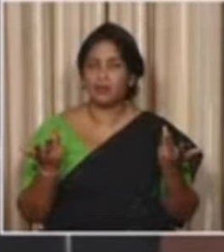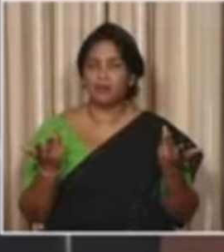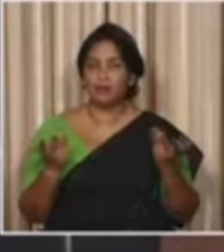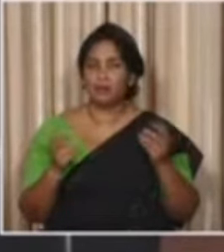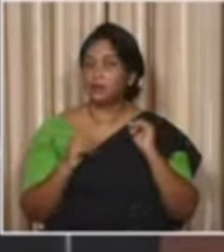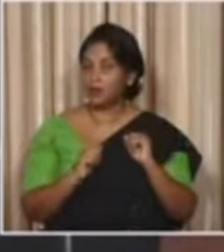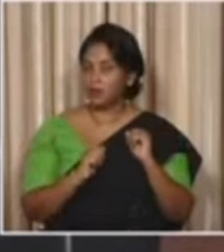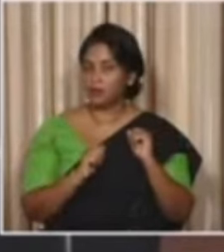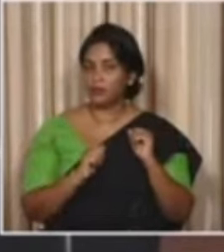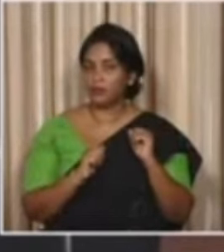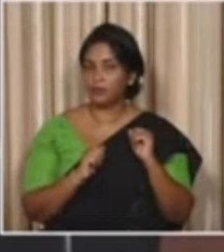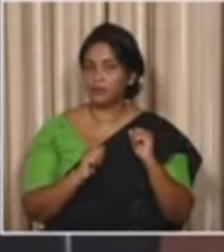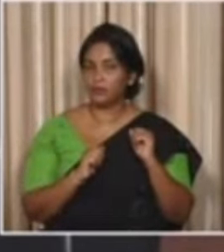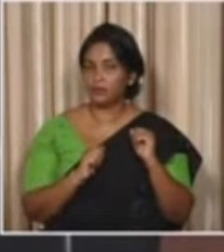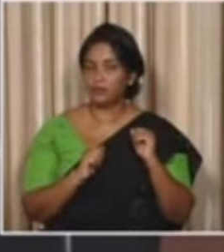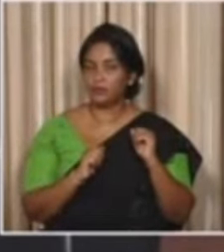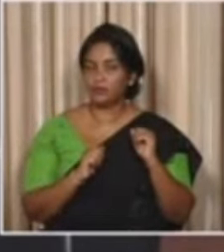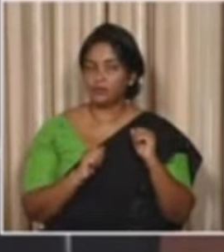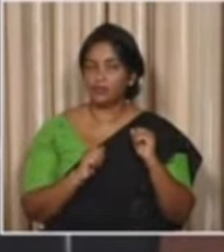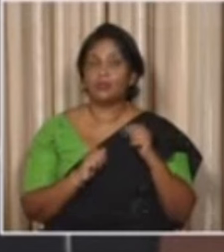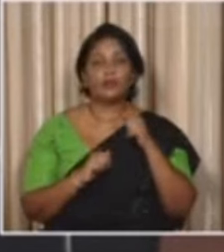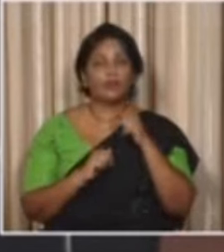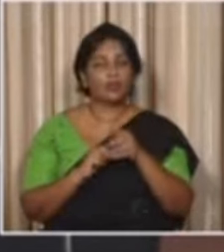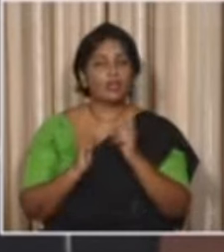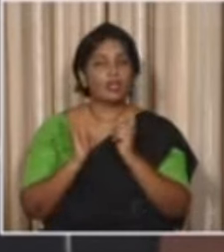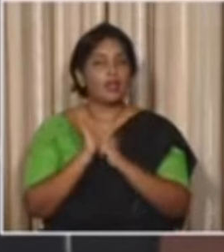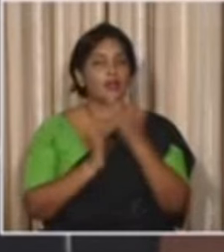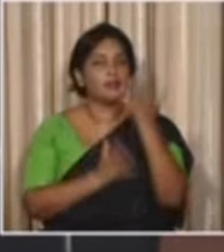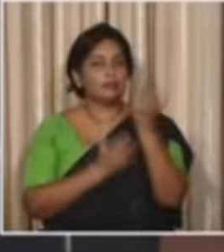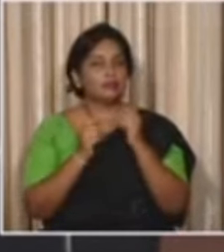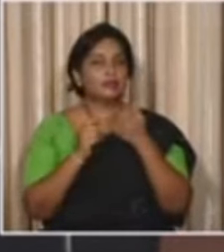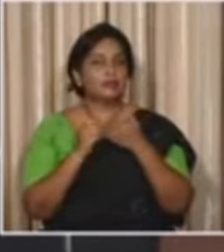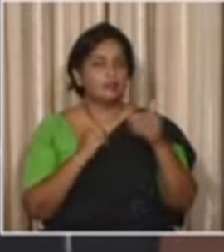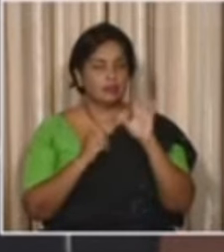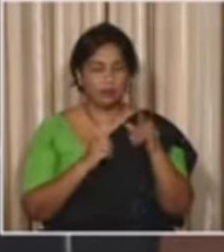මේ මේ අය කරන්නේ නායකාරයෝ මේ කරන්නේ